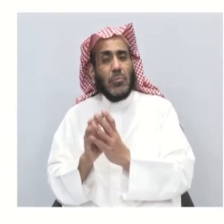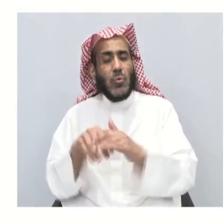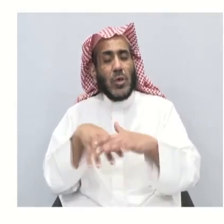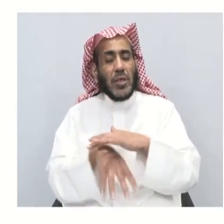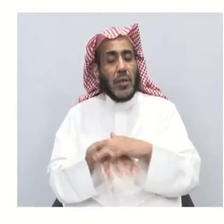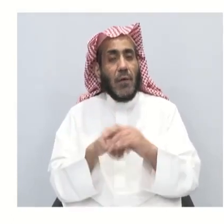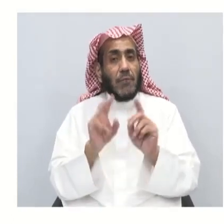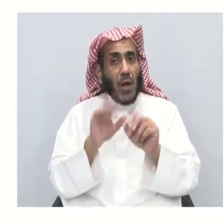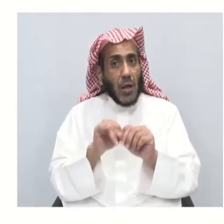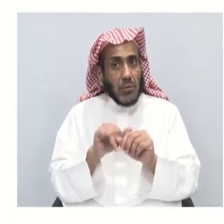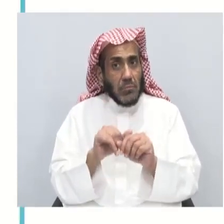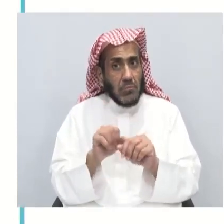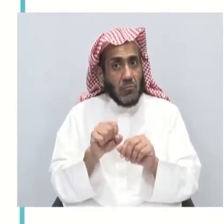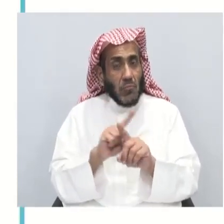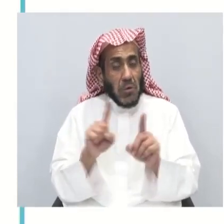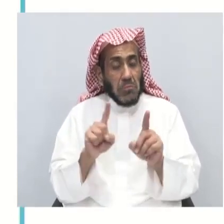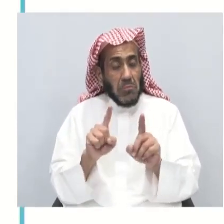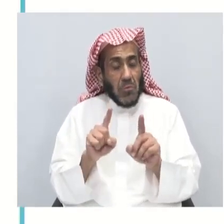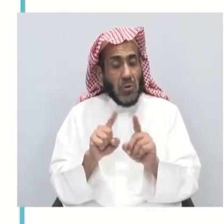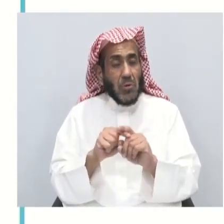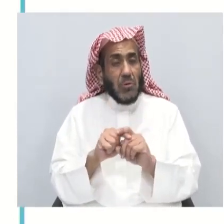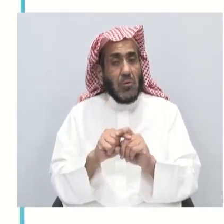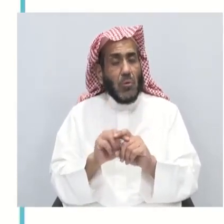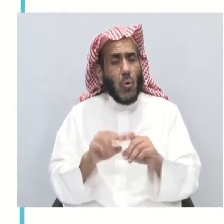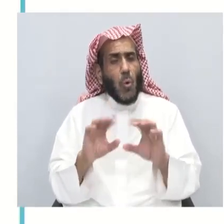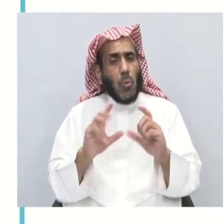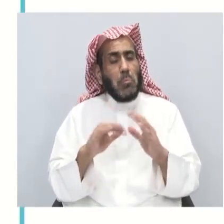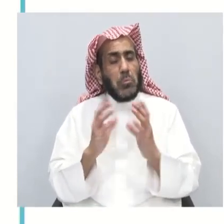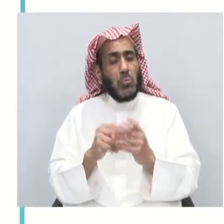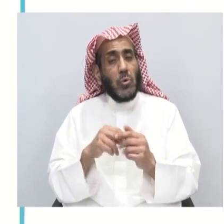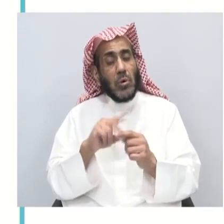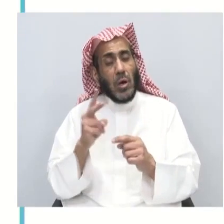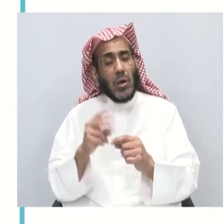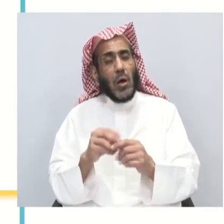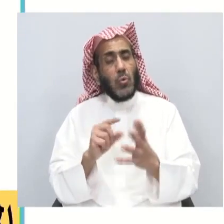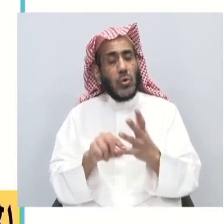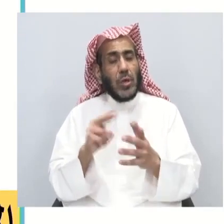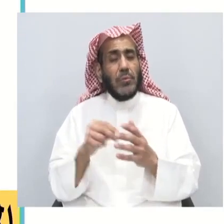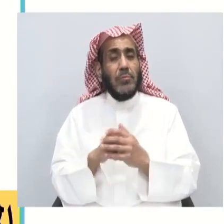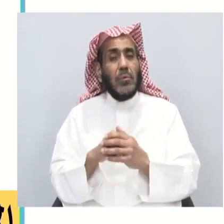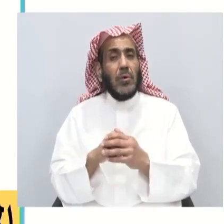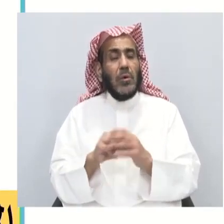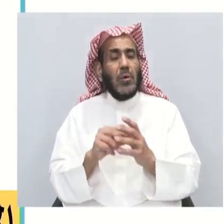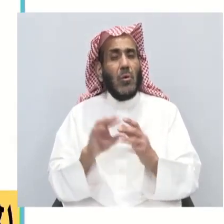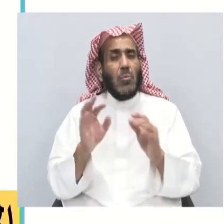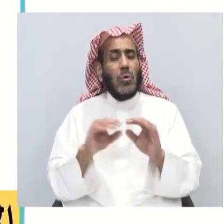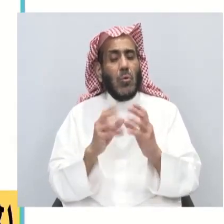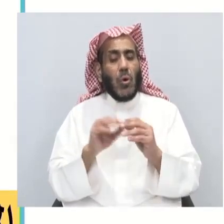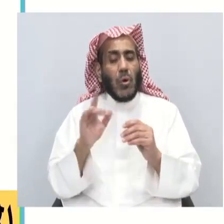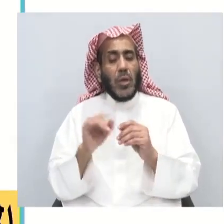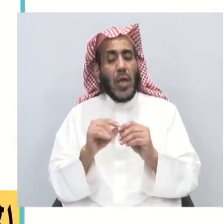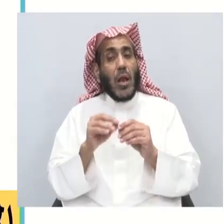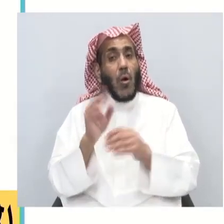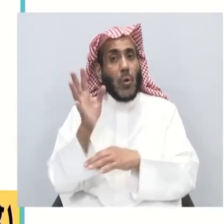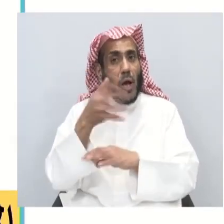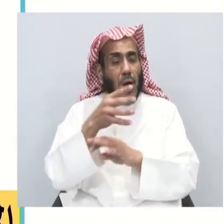الجذري فقط. هناك مجموع آخر أو جزء آخر. المجموع الخضري اللي هي